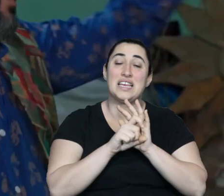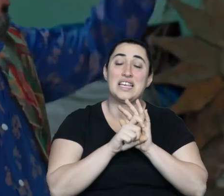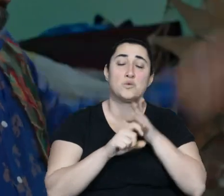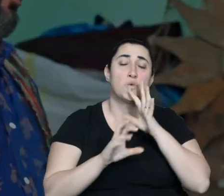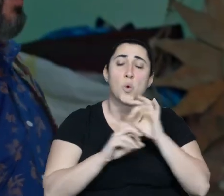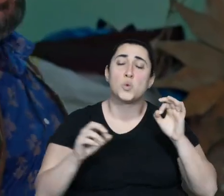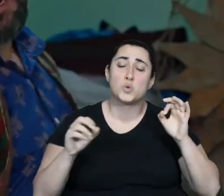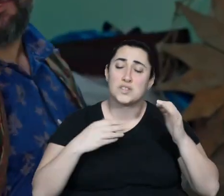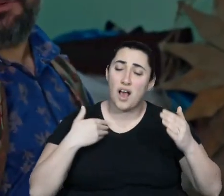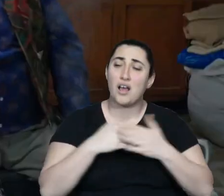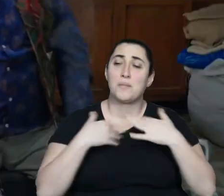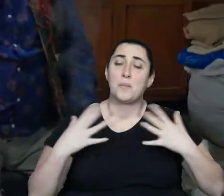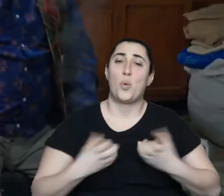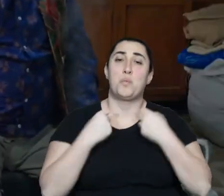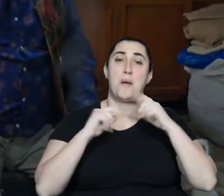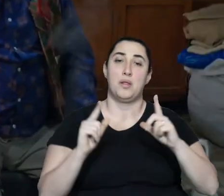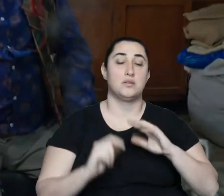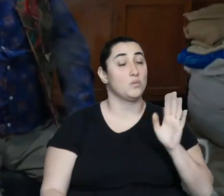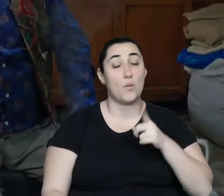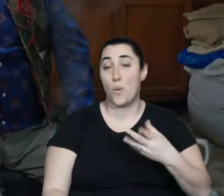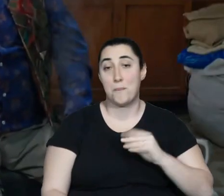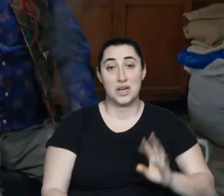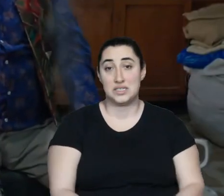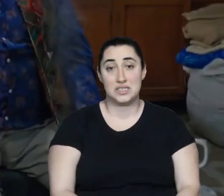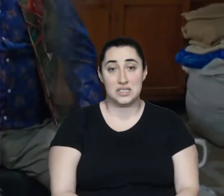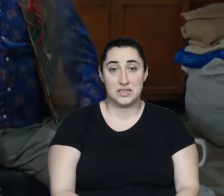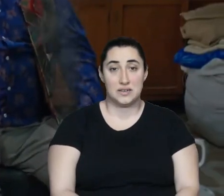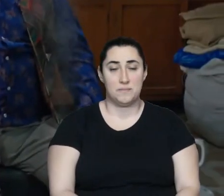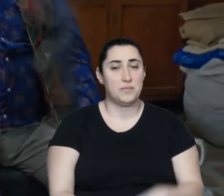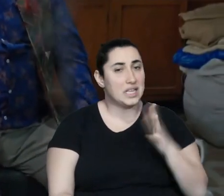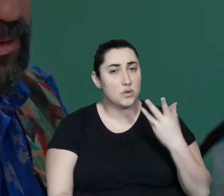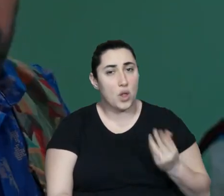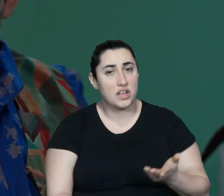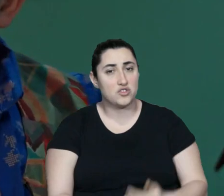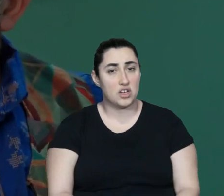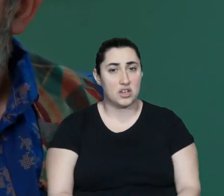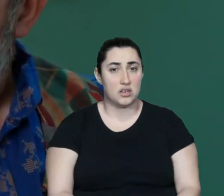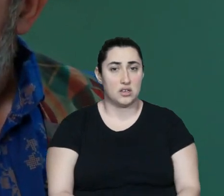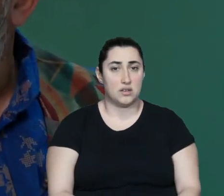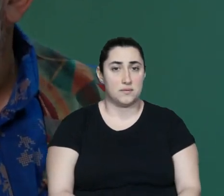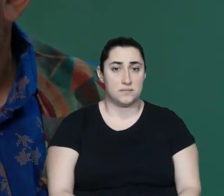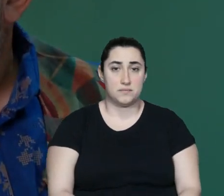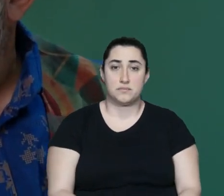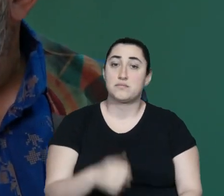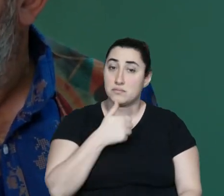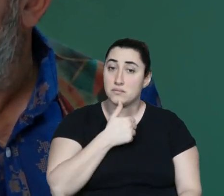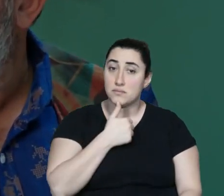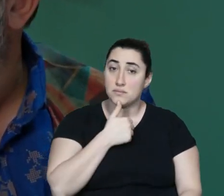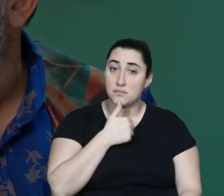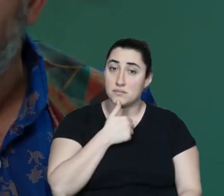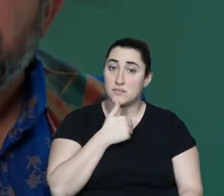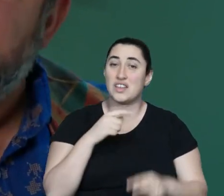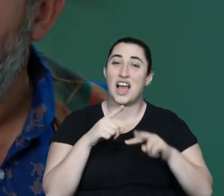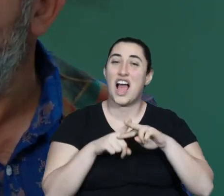sonsuza kadar kurtulmam gerekiyor. Yok, böyle olmaz. Ne, nasıl olacak o iş? Baba,